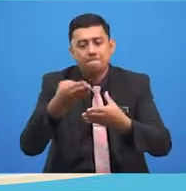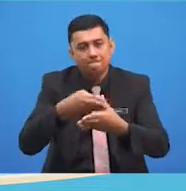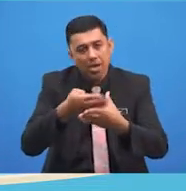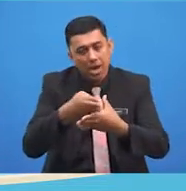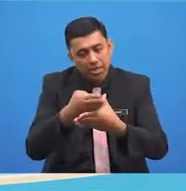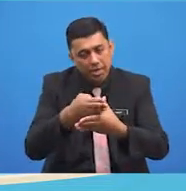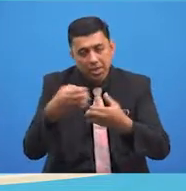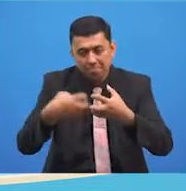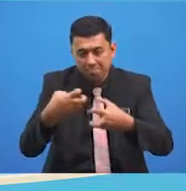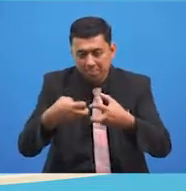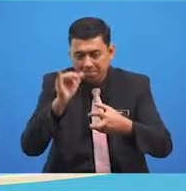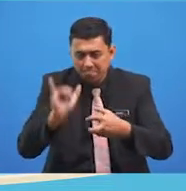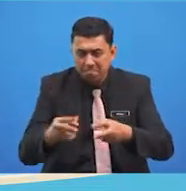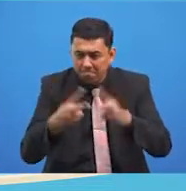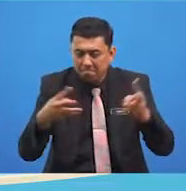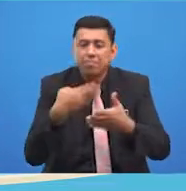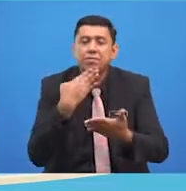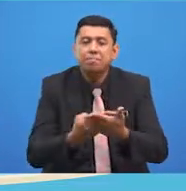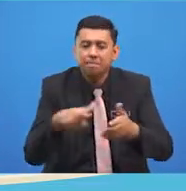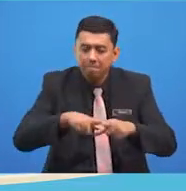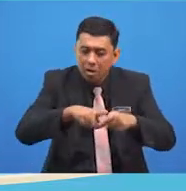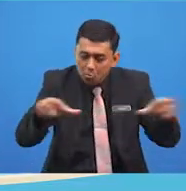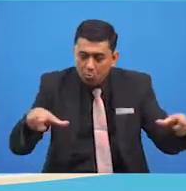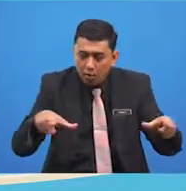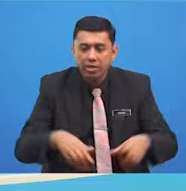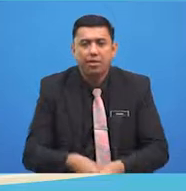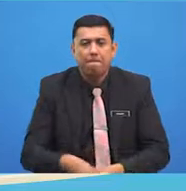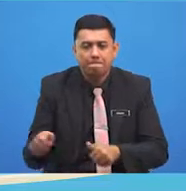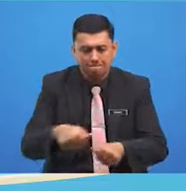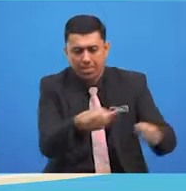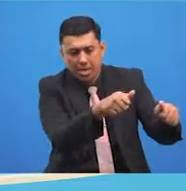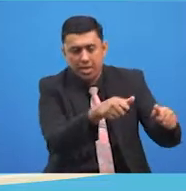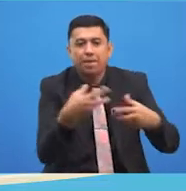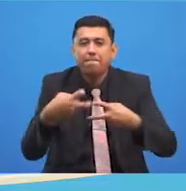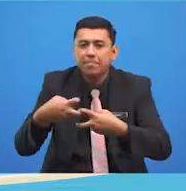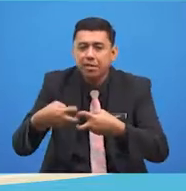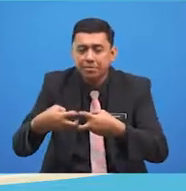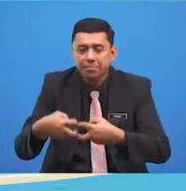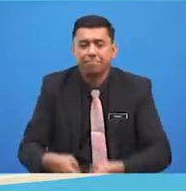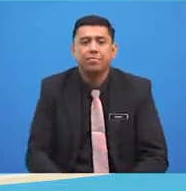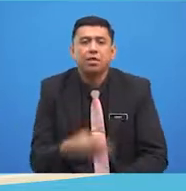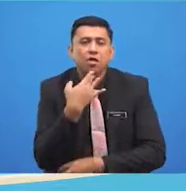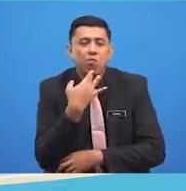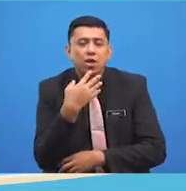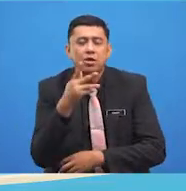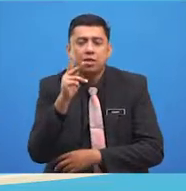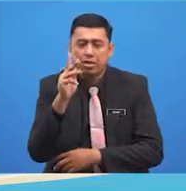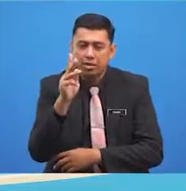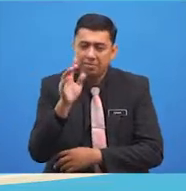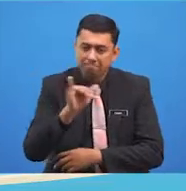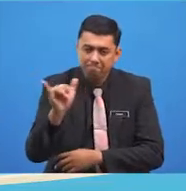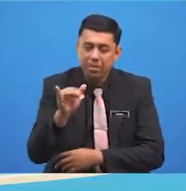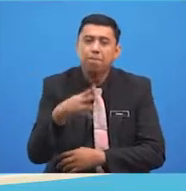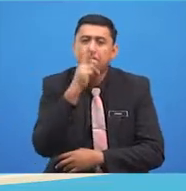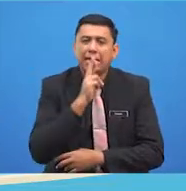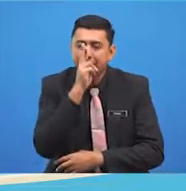sangat baik dan digunakan secara meluas sebagai pengalir elektrik. Warna kuprum adalah kemerahan.